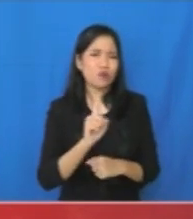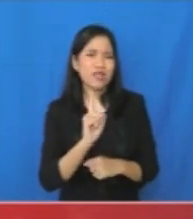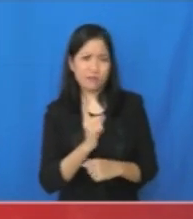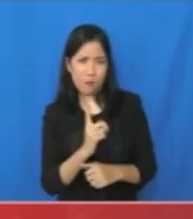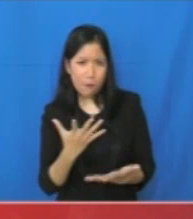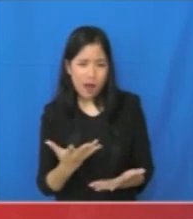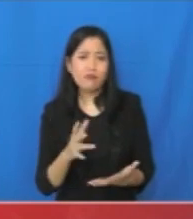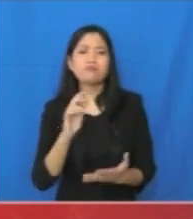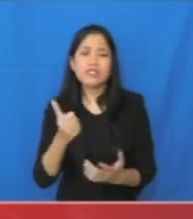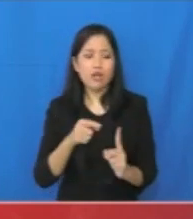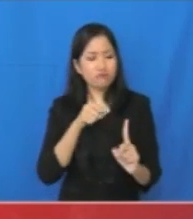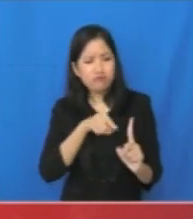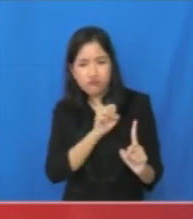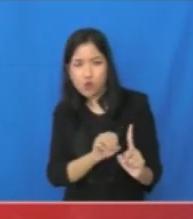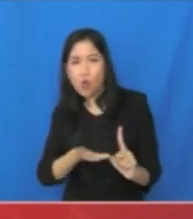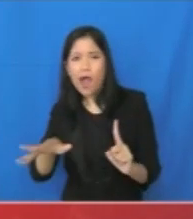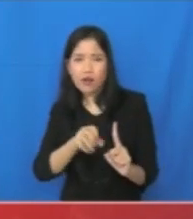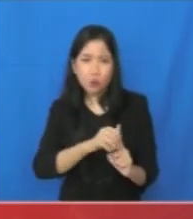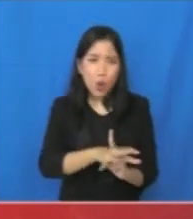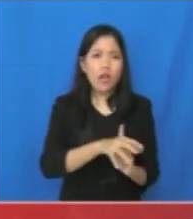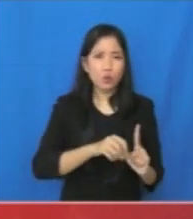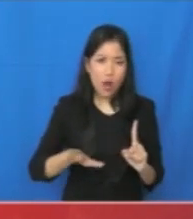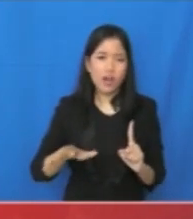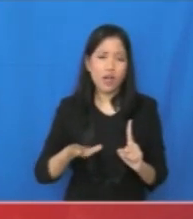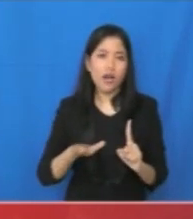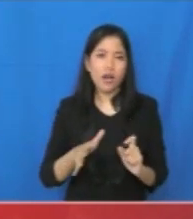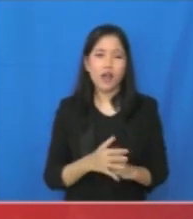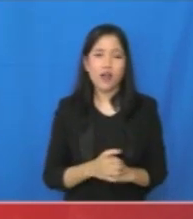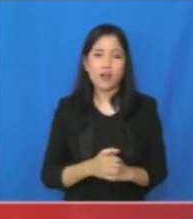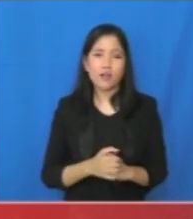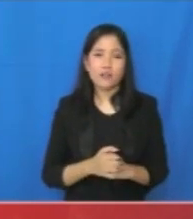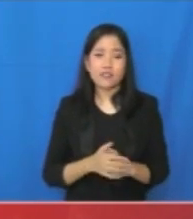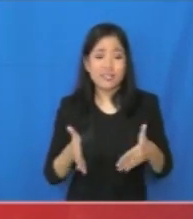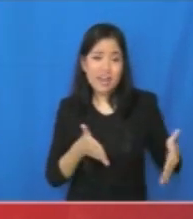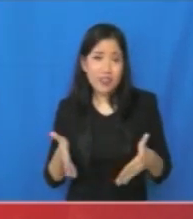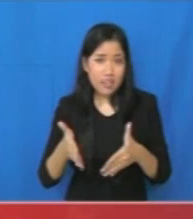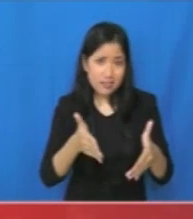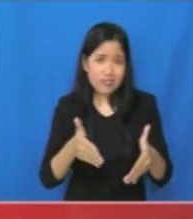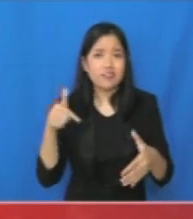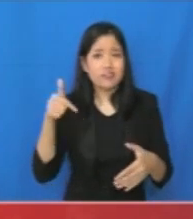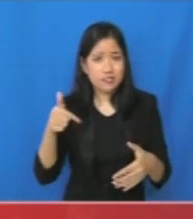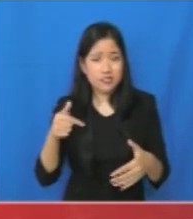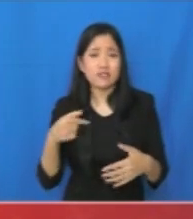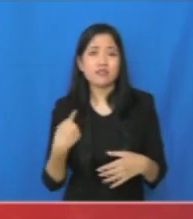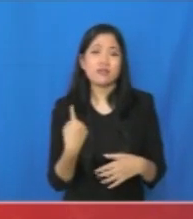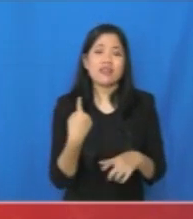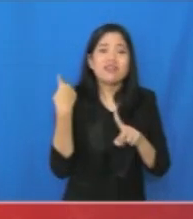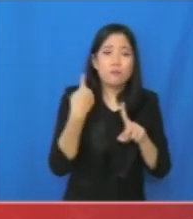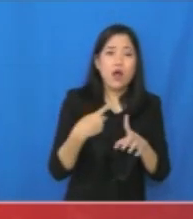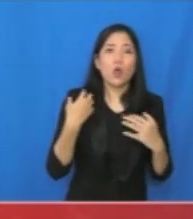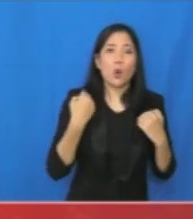penularan yang terus-menerus terjadi strategi dasar ini kita